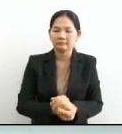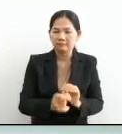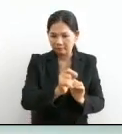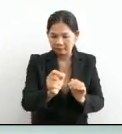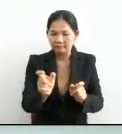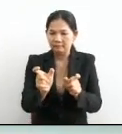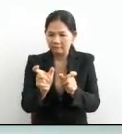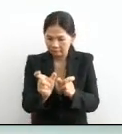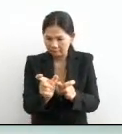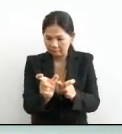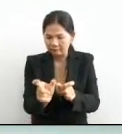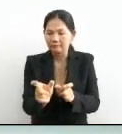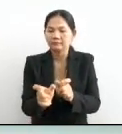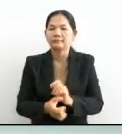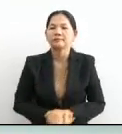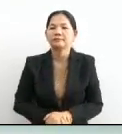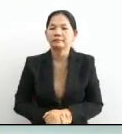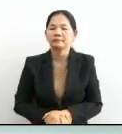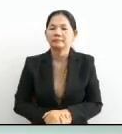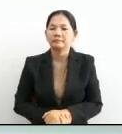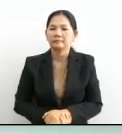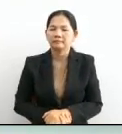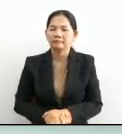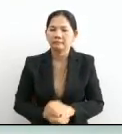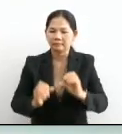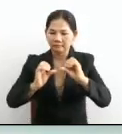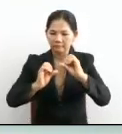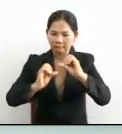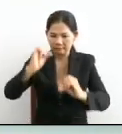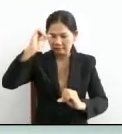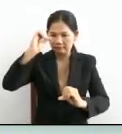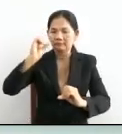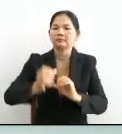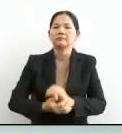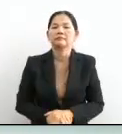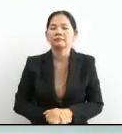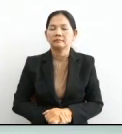to tiệt chả đọ clip bằng tật tới lơ pin ní